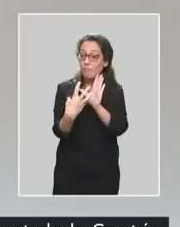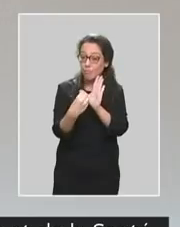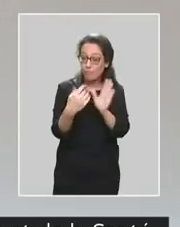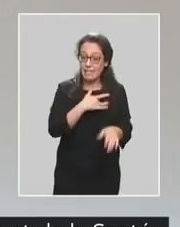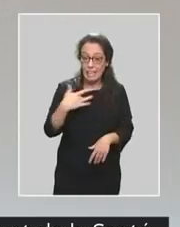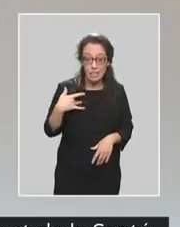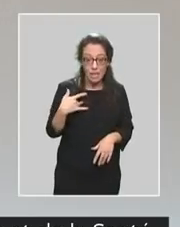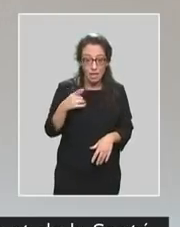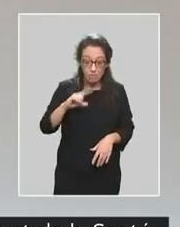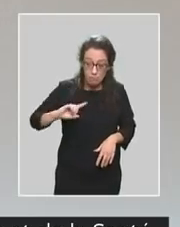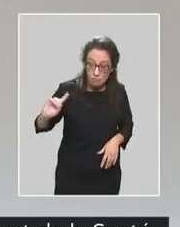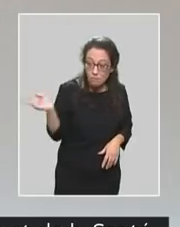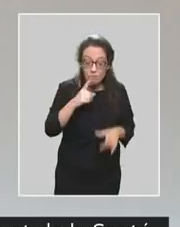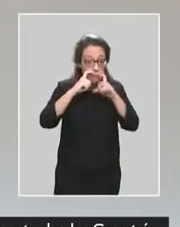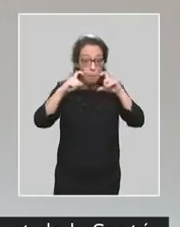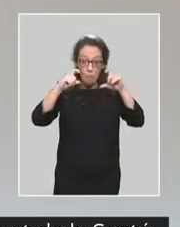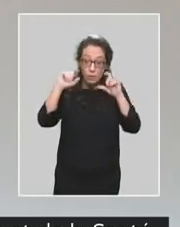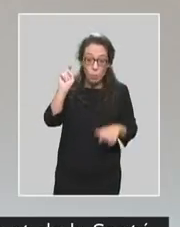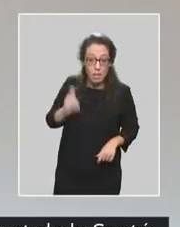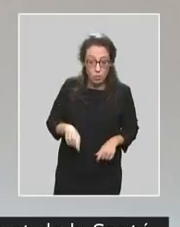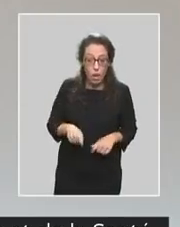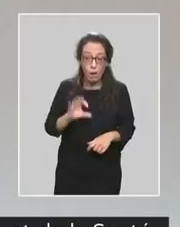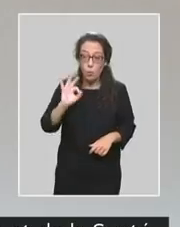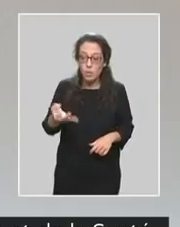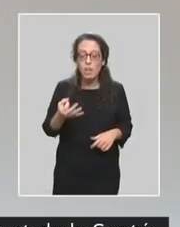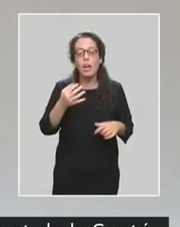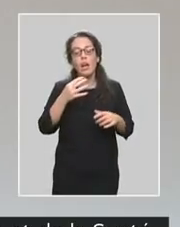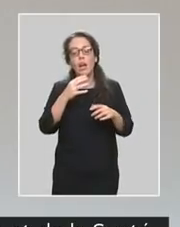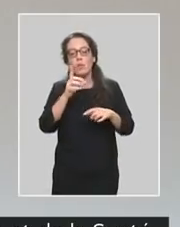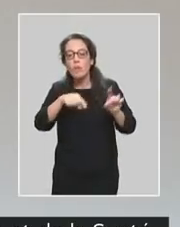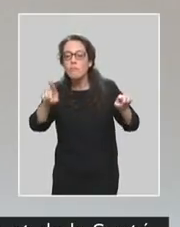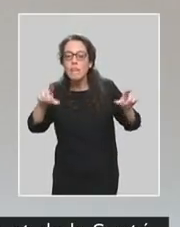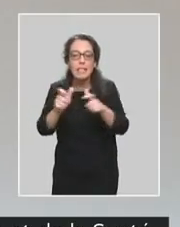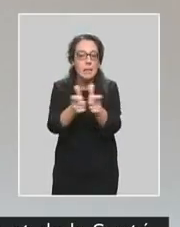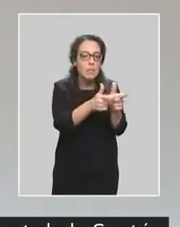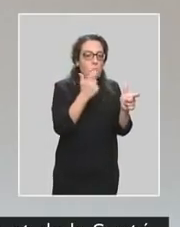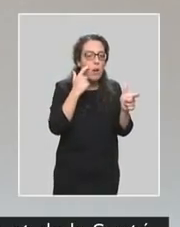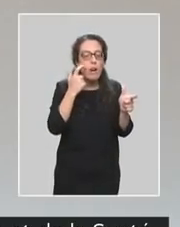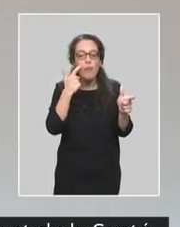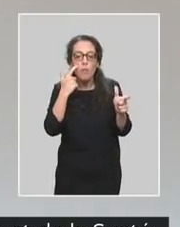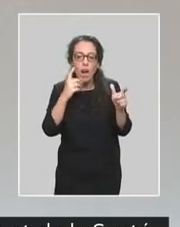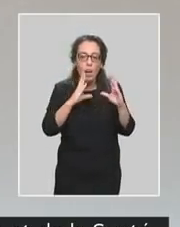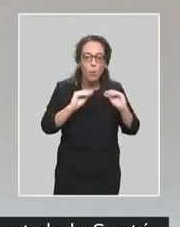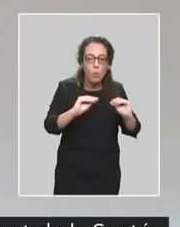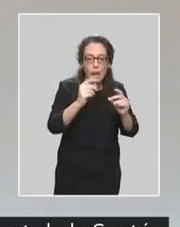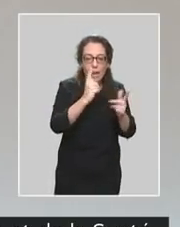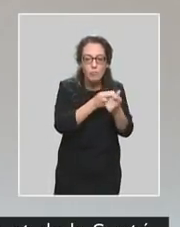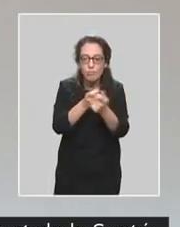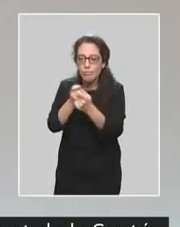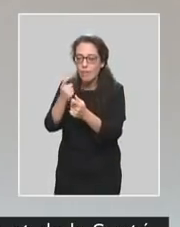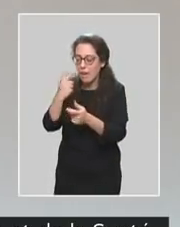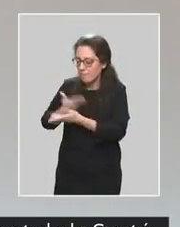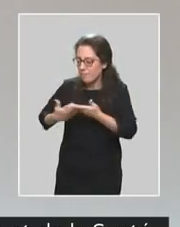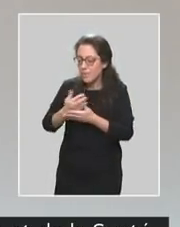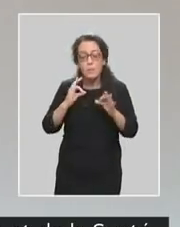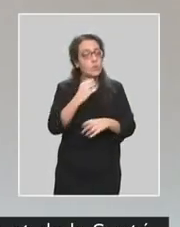précises, établissement par établissement, seront précisées dans les heures qui vont suivre. Il y a une concertation avec l'ensemble des secteurs. Juste pour compléter la réponse à la question que je